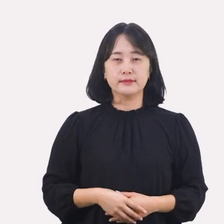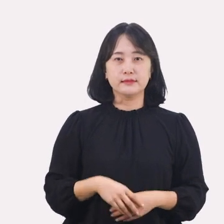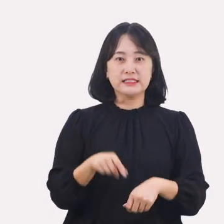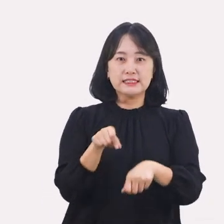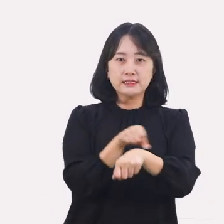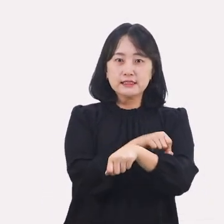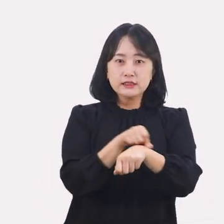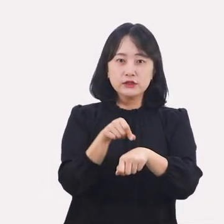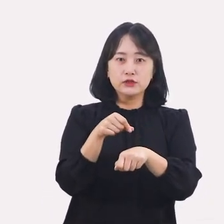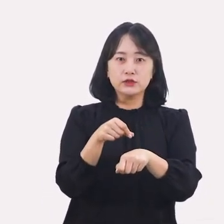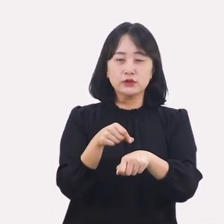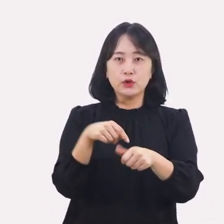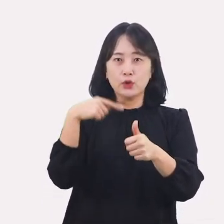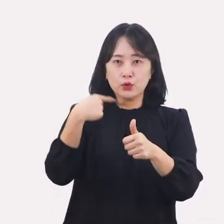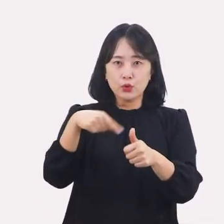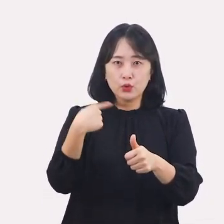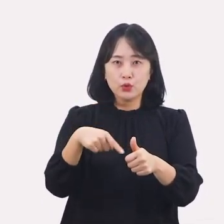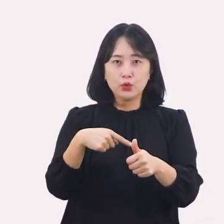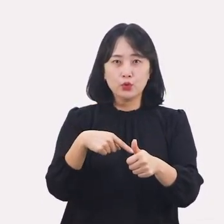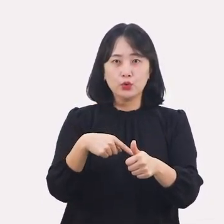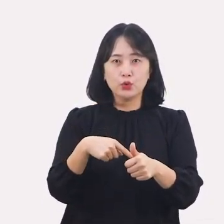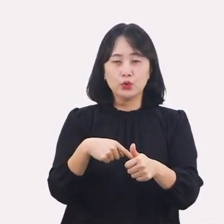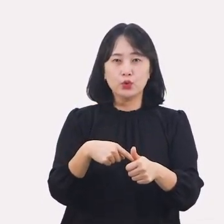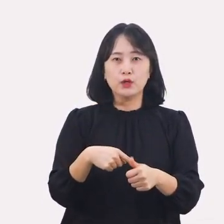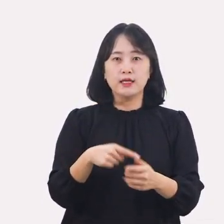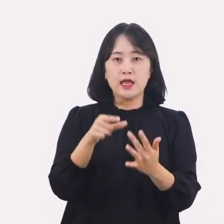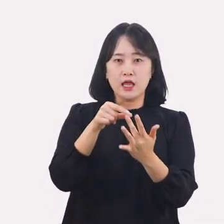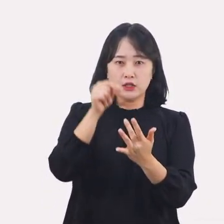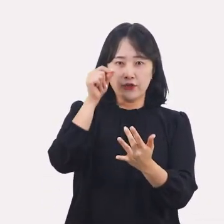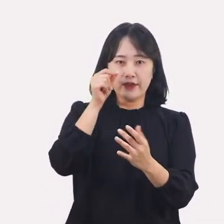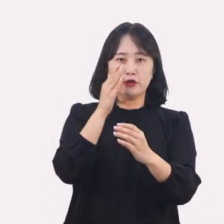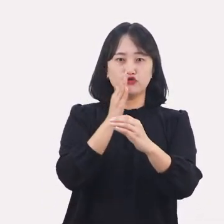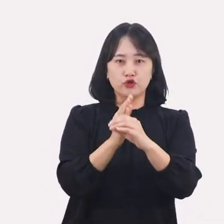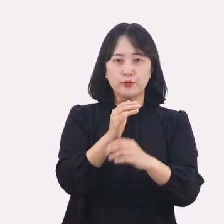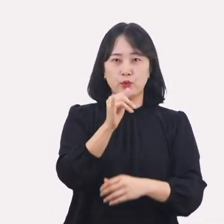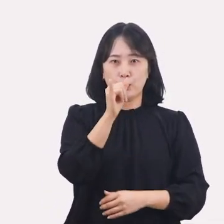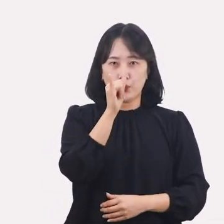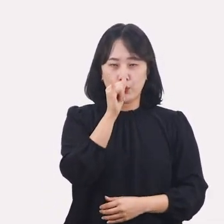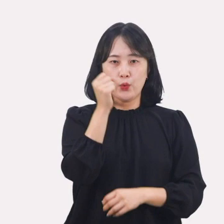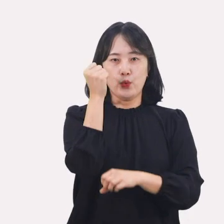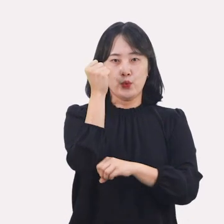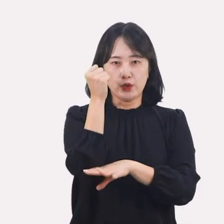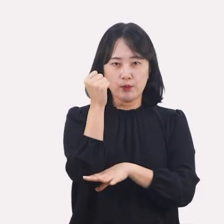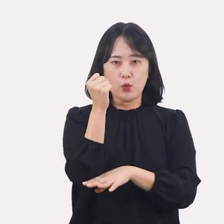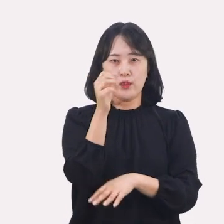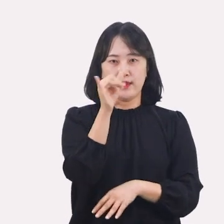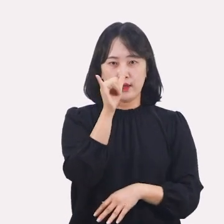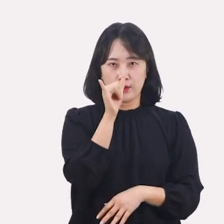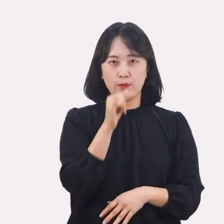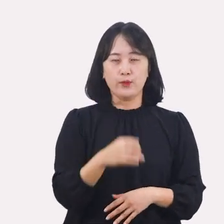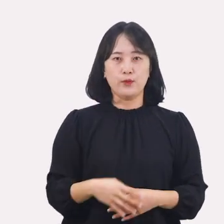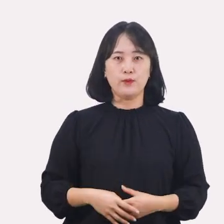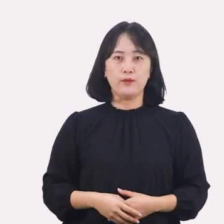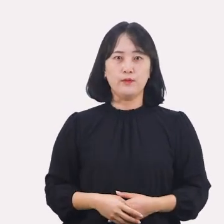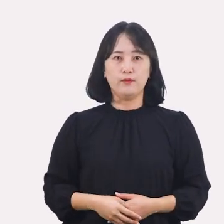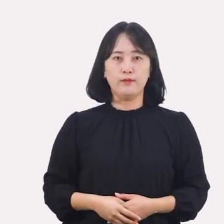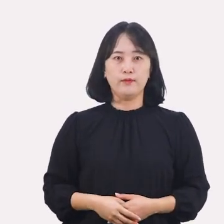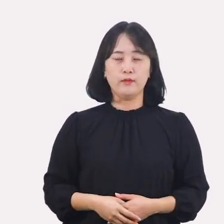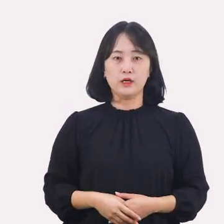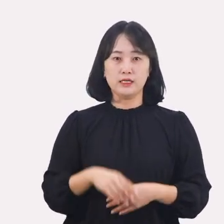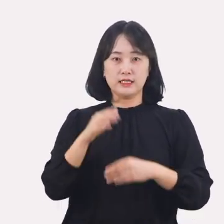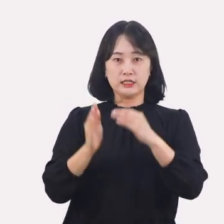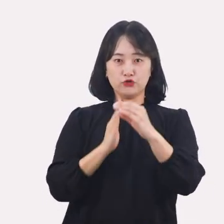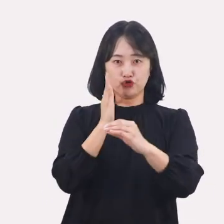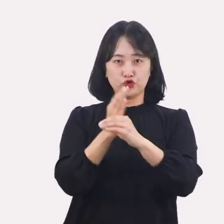특수교육 교육과정은 공통교육과정, 선택중심 교육과정, 기본교육과정 세 가지 유형이 있습니다. 이